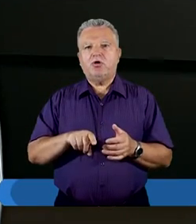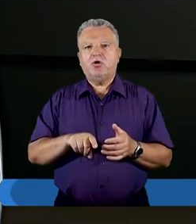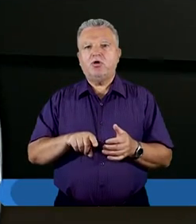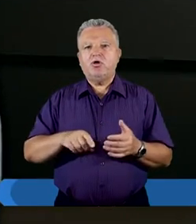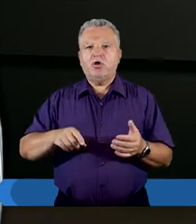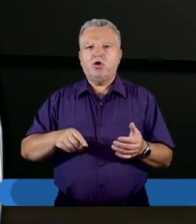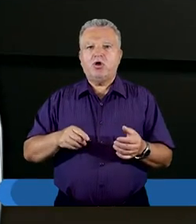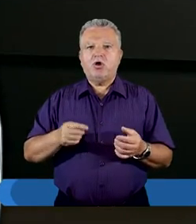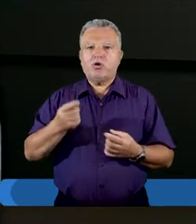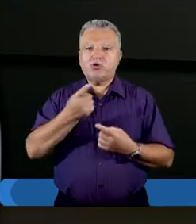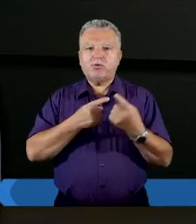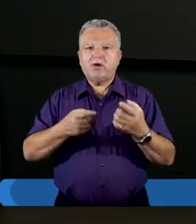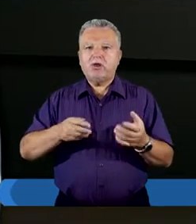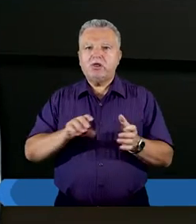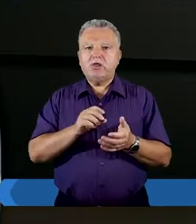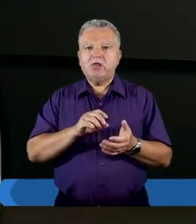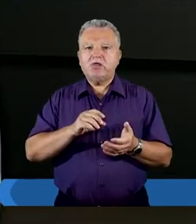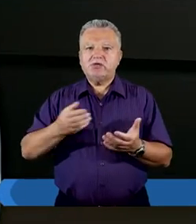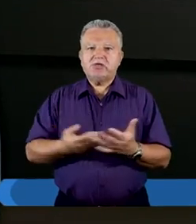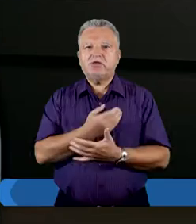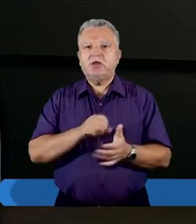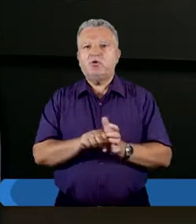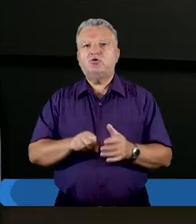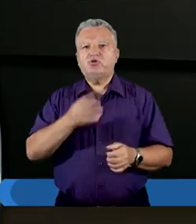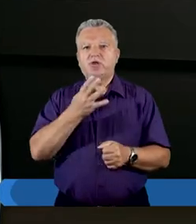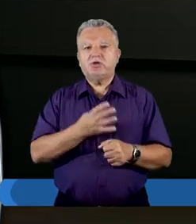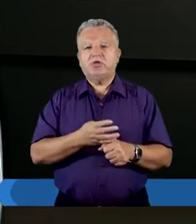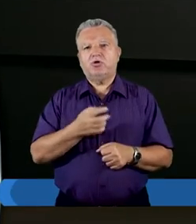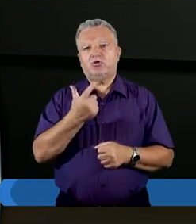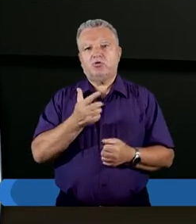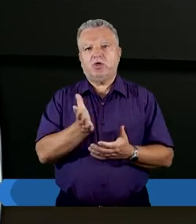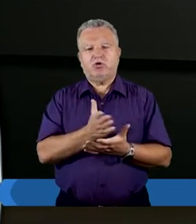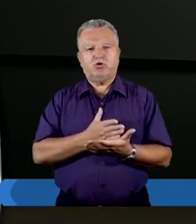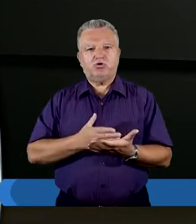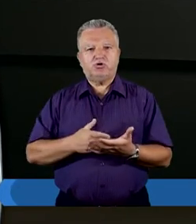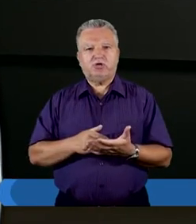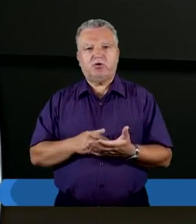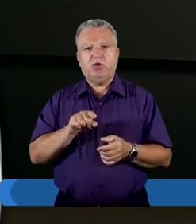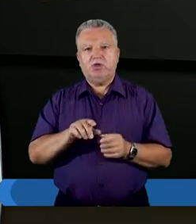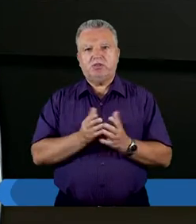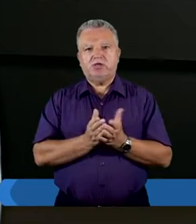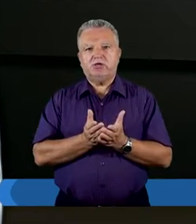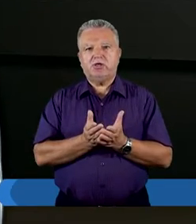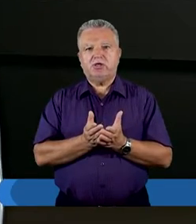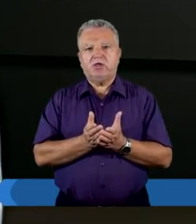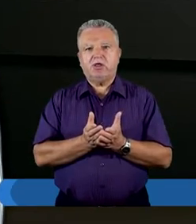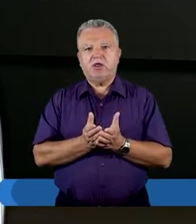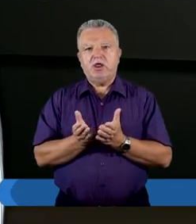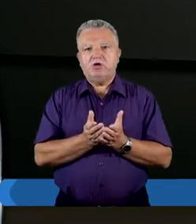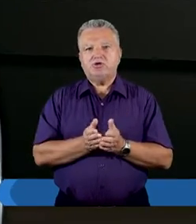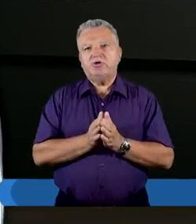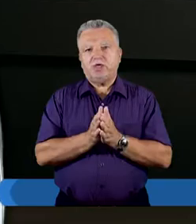Hioba rozpoczniemy od 42 rozdziału Księgi Hioba. I bardzo bym prosił, żeby ktoś przeczytał może wersety od